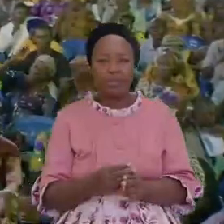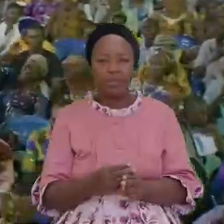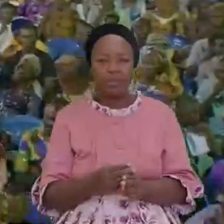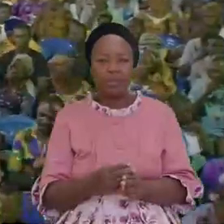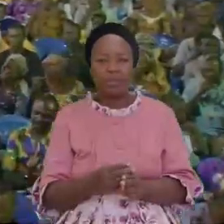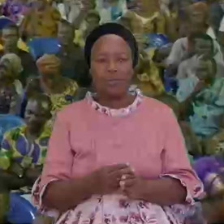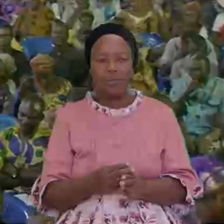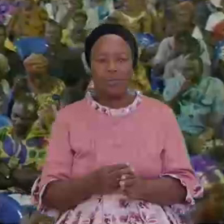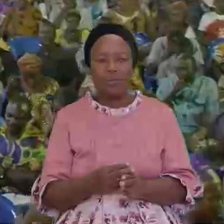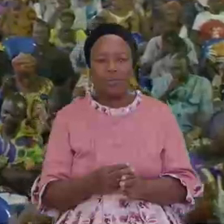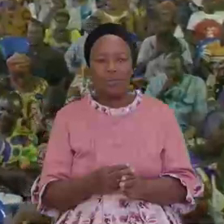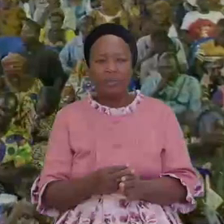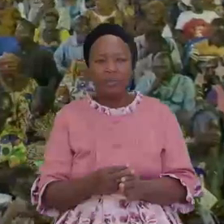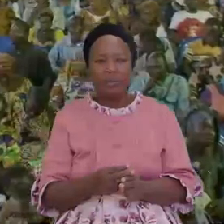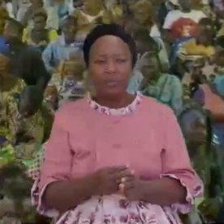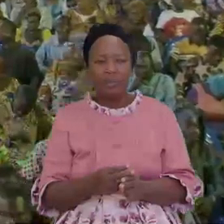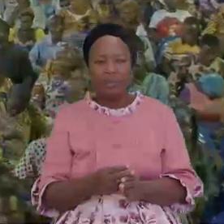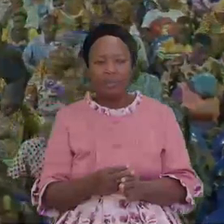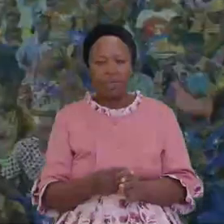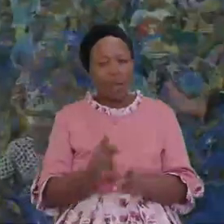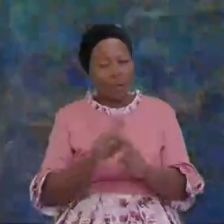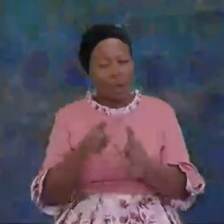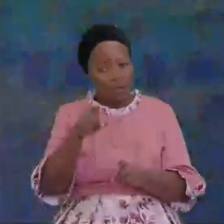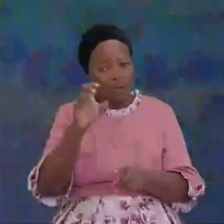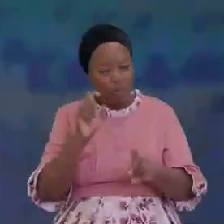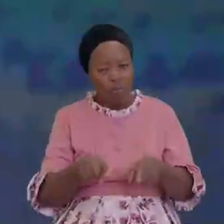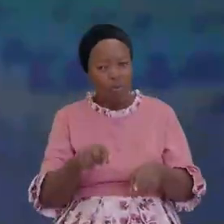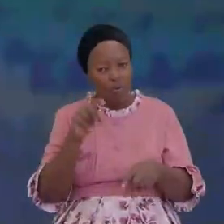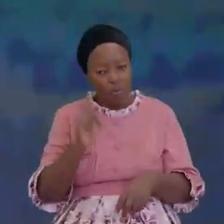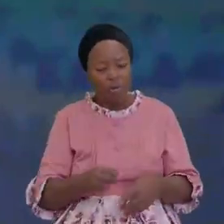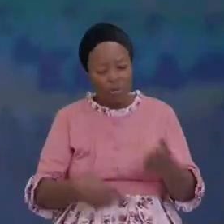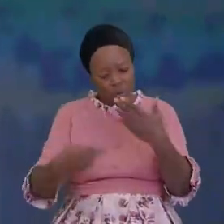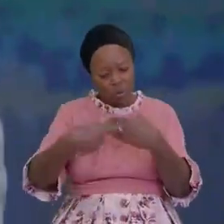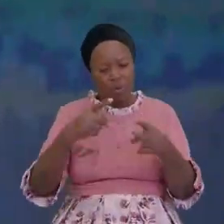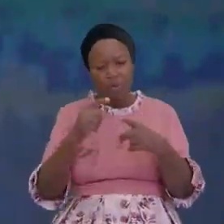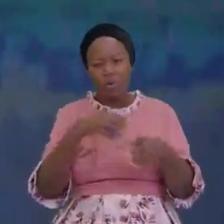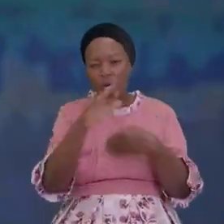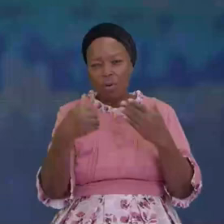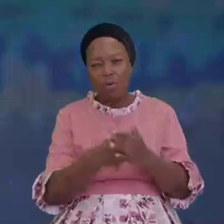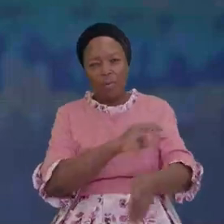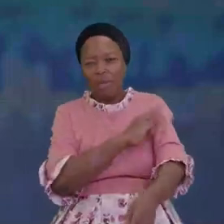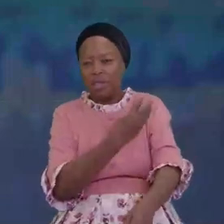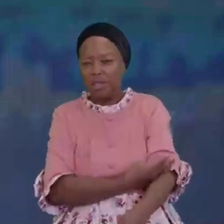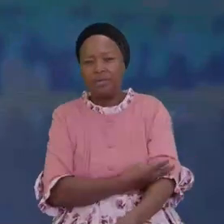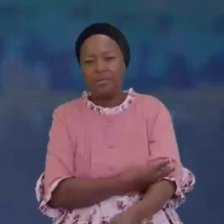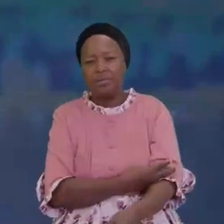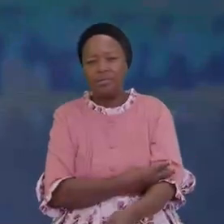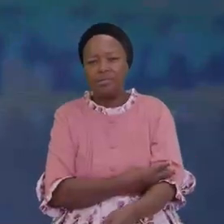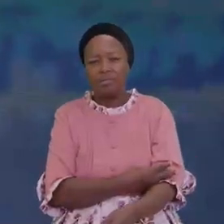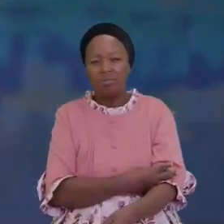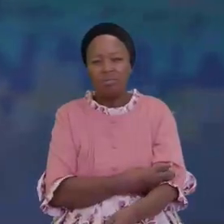Jésus. Mais tu dois revenir